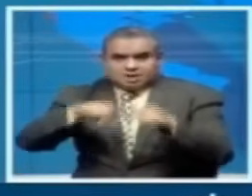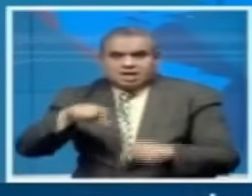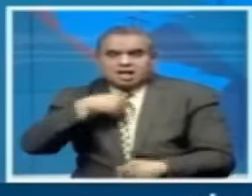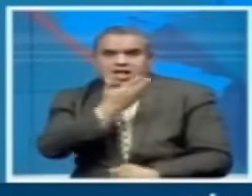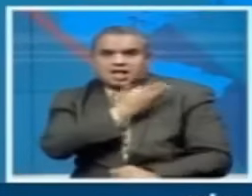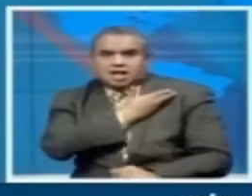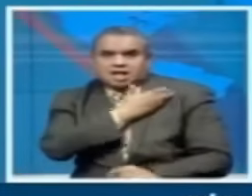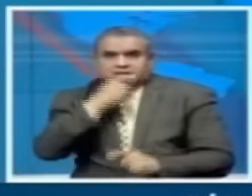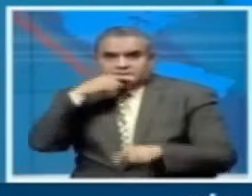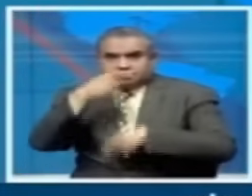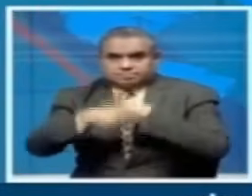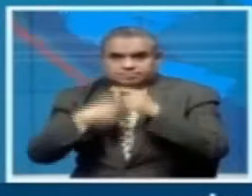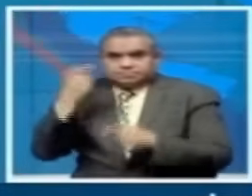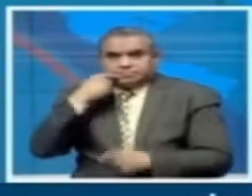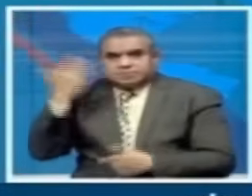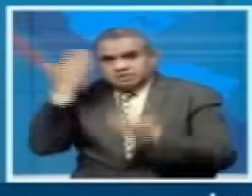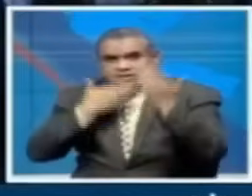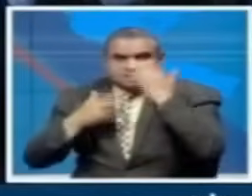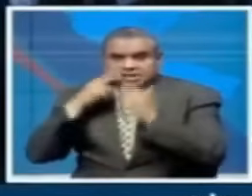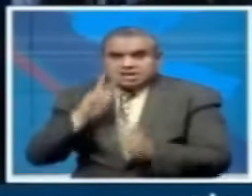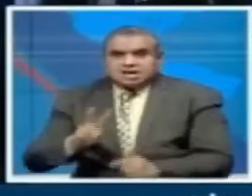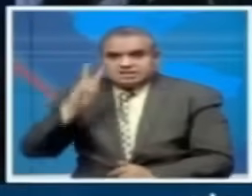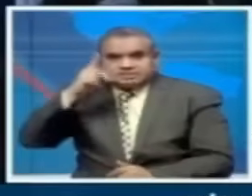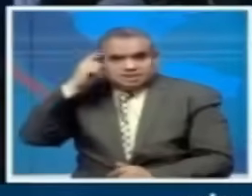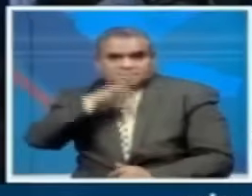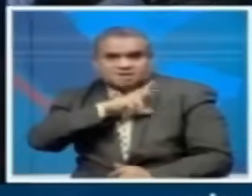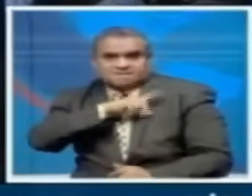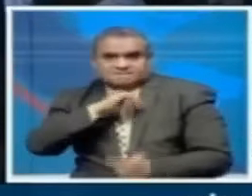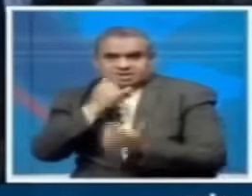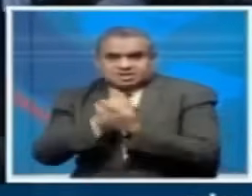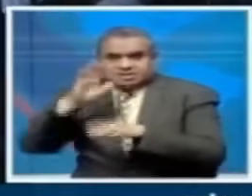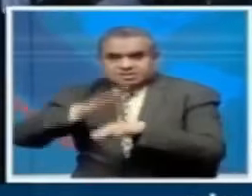يأتي هذا بينما أصيب 7 فلسطينيين برصاص قوات